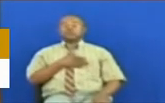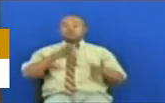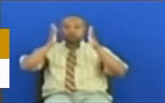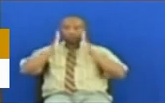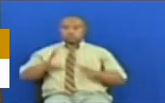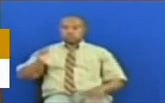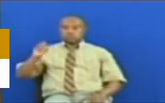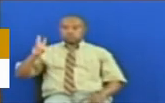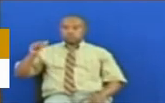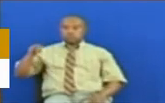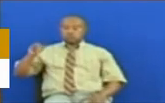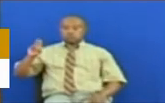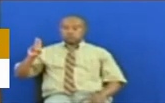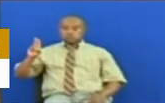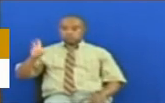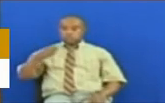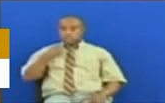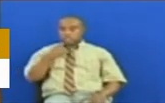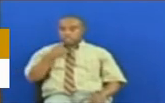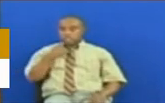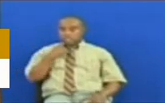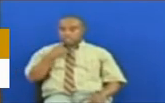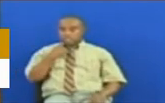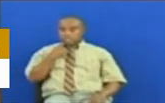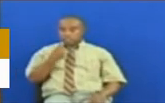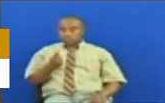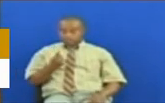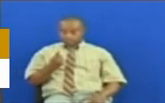Mtani wako mmoja ameniandikia hapa, nasema yeye anaitwa Mheshimiwa Wanu Mchengerwa.